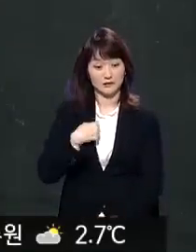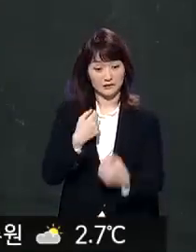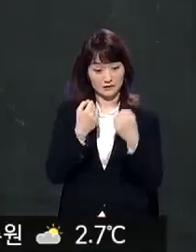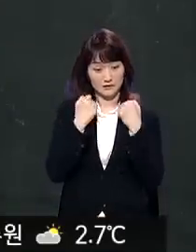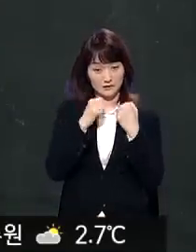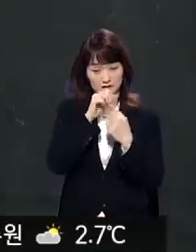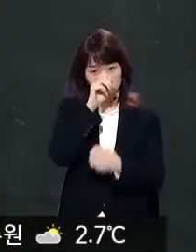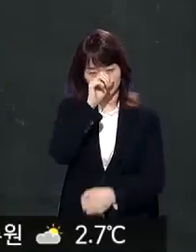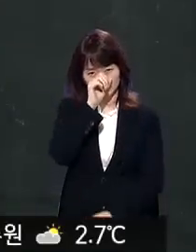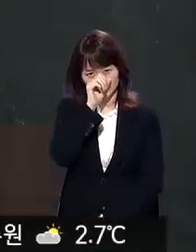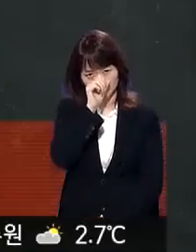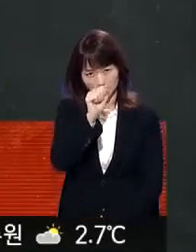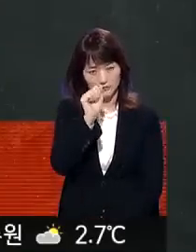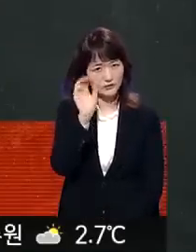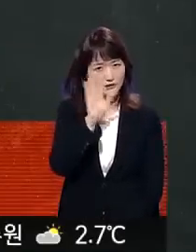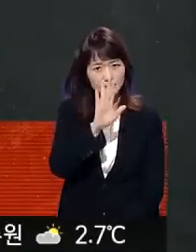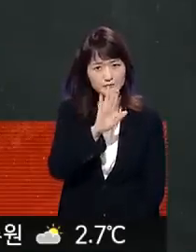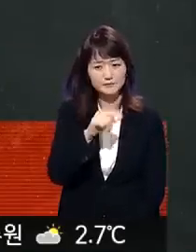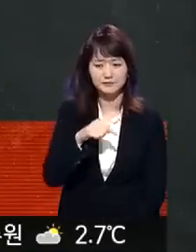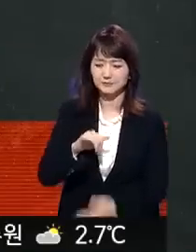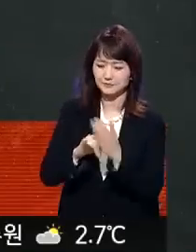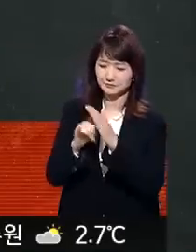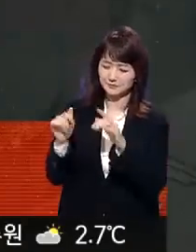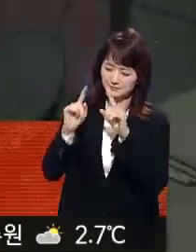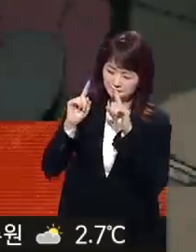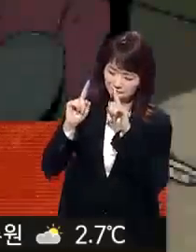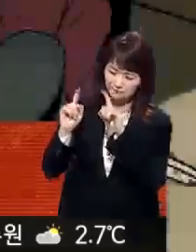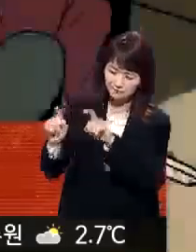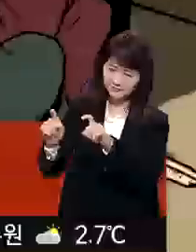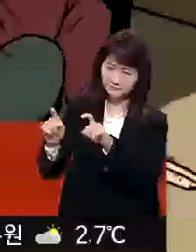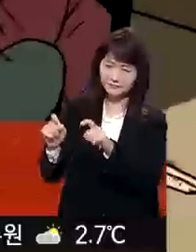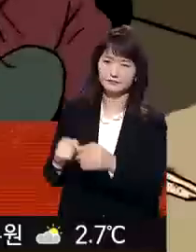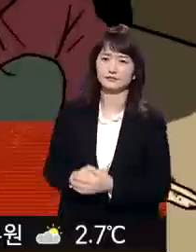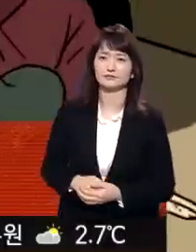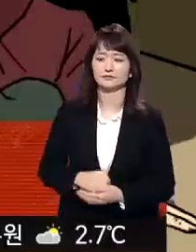좋아지니까 가족들을 의심한. 그러니까 결국 아, 이 우리